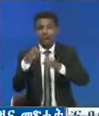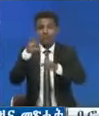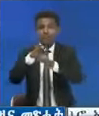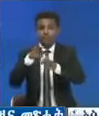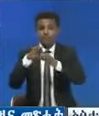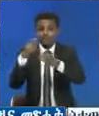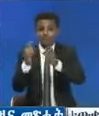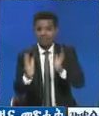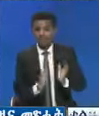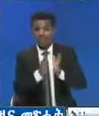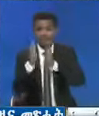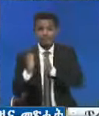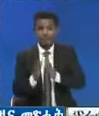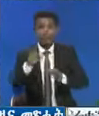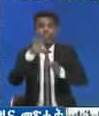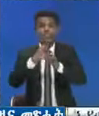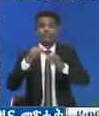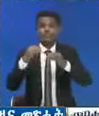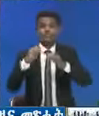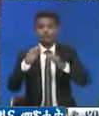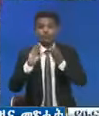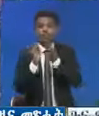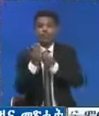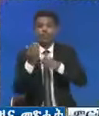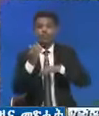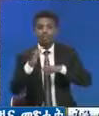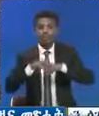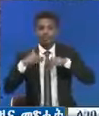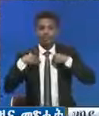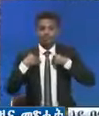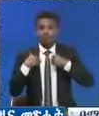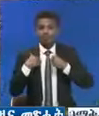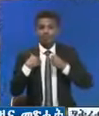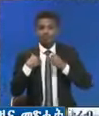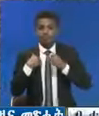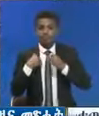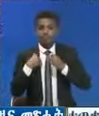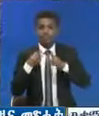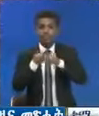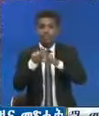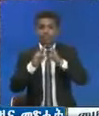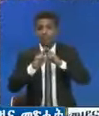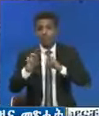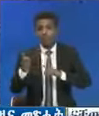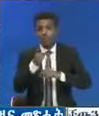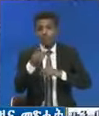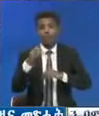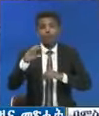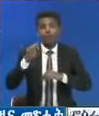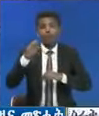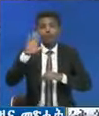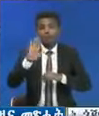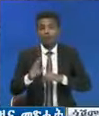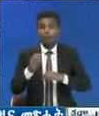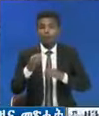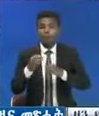ተደራጅተው እንዲተከሉ የሚደረግበት ሁኔታ ነው ያለው። ለአግሮ ኢኮሎጂውን በጣም ተስማሚ ስለሆነ ይህንን የቆጋ ወንዝን ተከትለን ነው